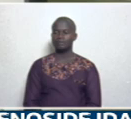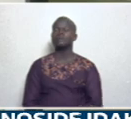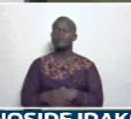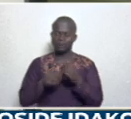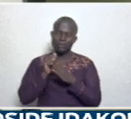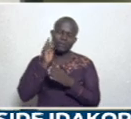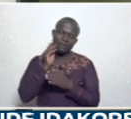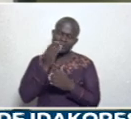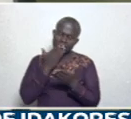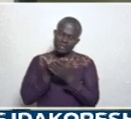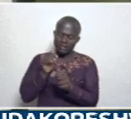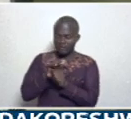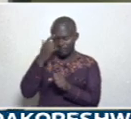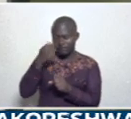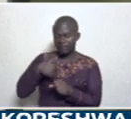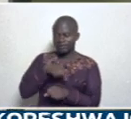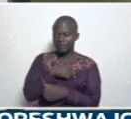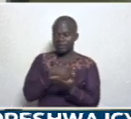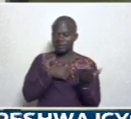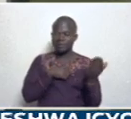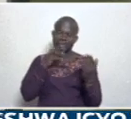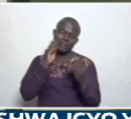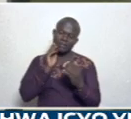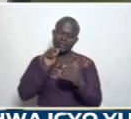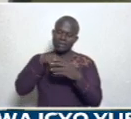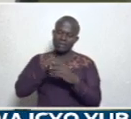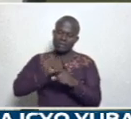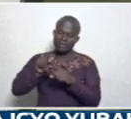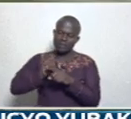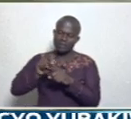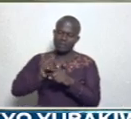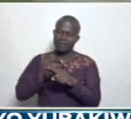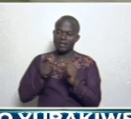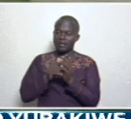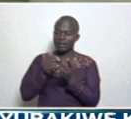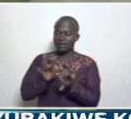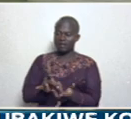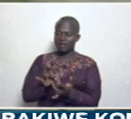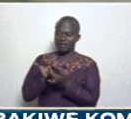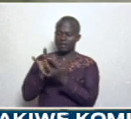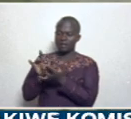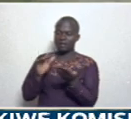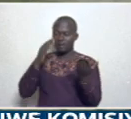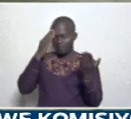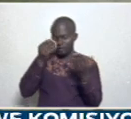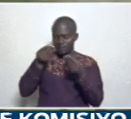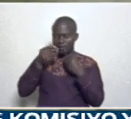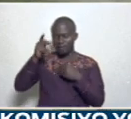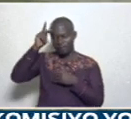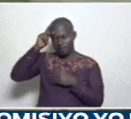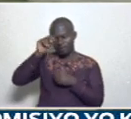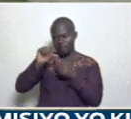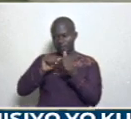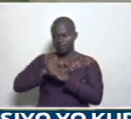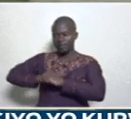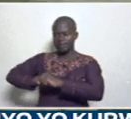ubunararibonye bushimishije cyane kuri njye. Narimenyereye kujya mu mahugurwa, ariko aya ngaya ni umwihariko kuko yampaye ubumenyi mu bijyanye